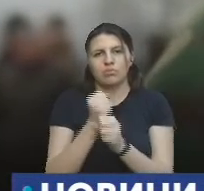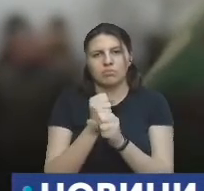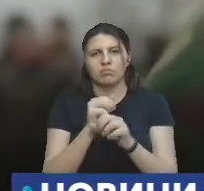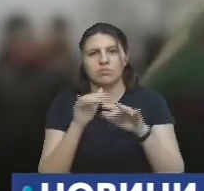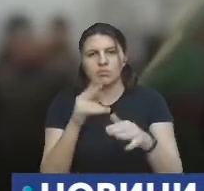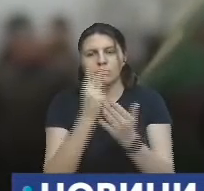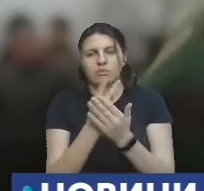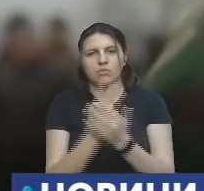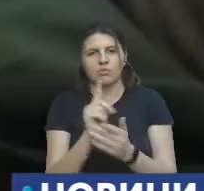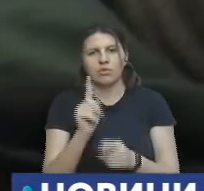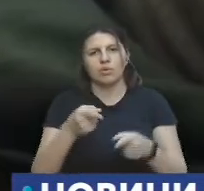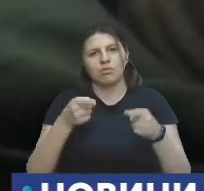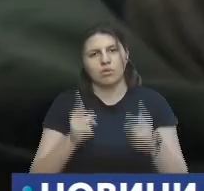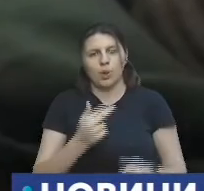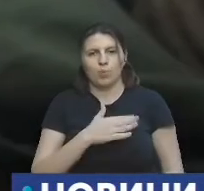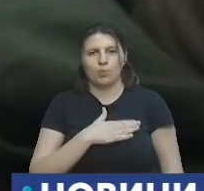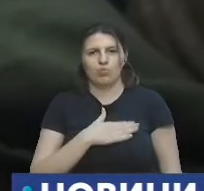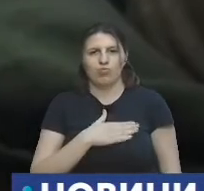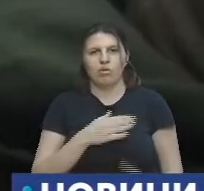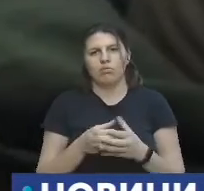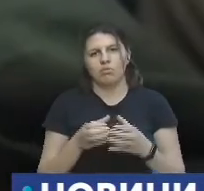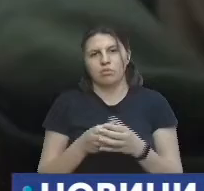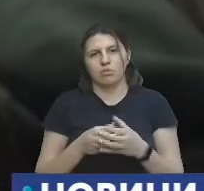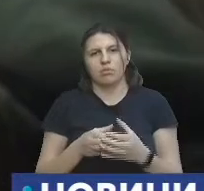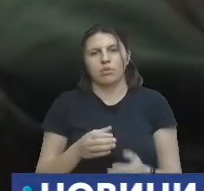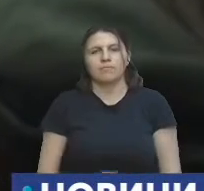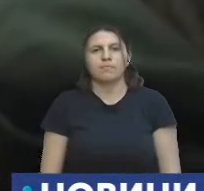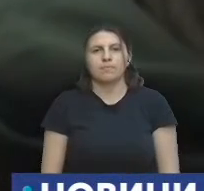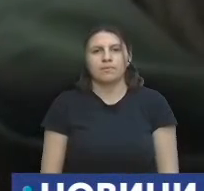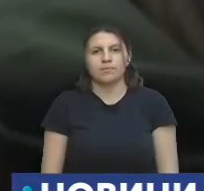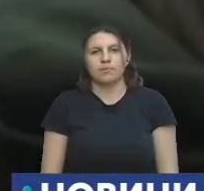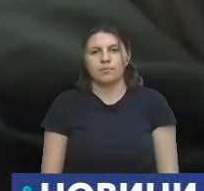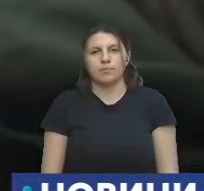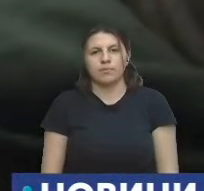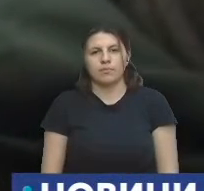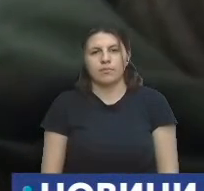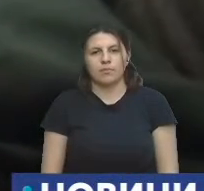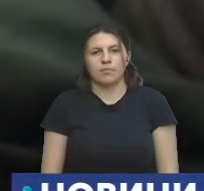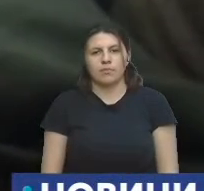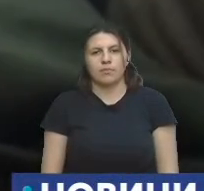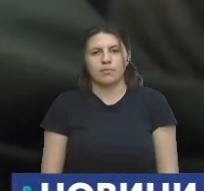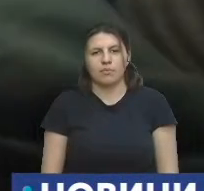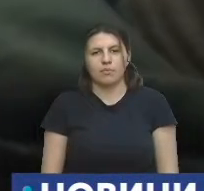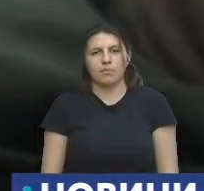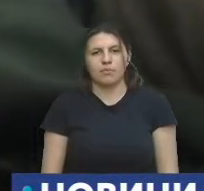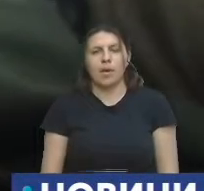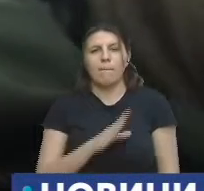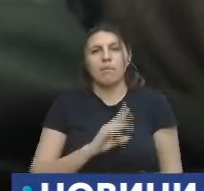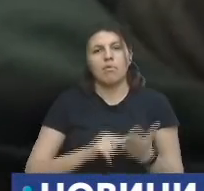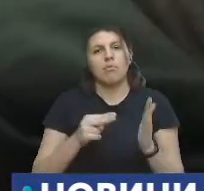дійсно душа колектива. Так, в нього були плани, як і у всіх молодих людей, купити